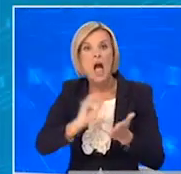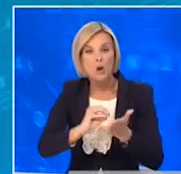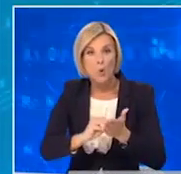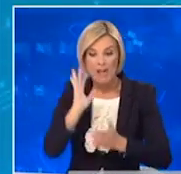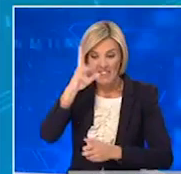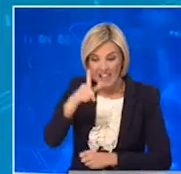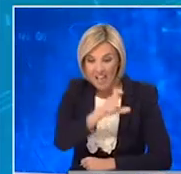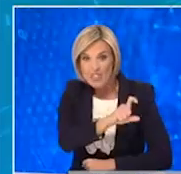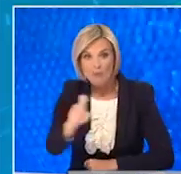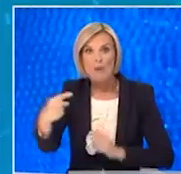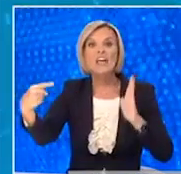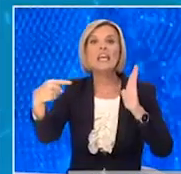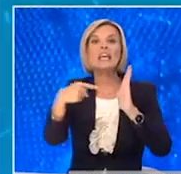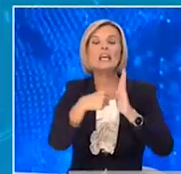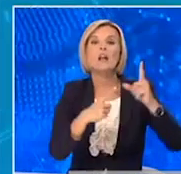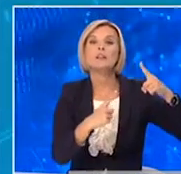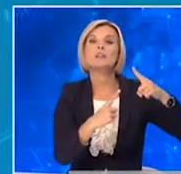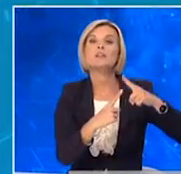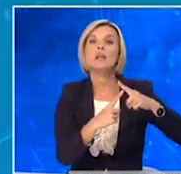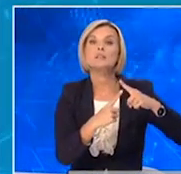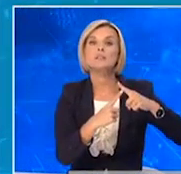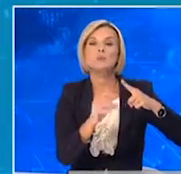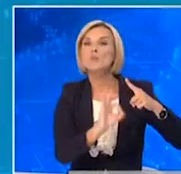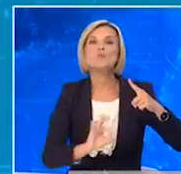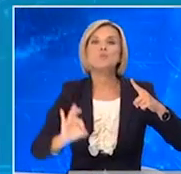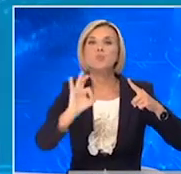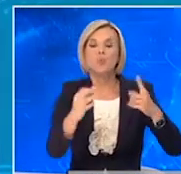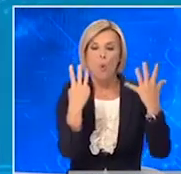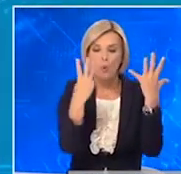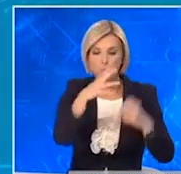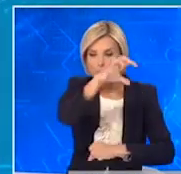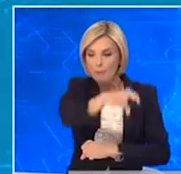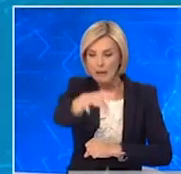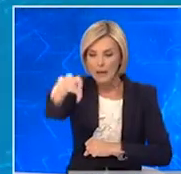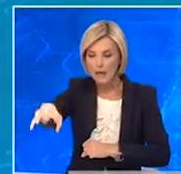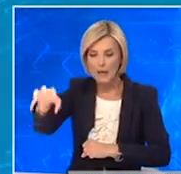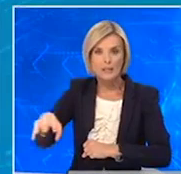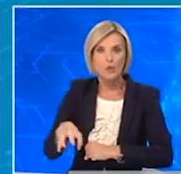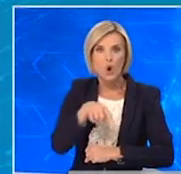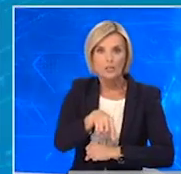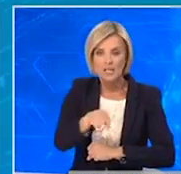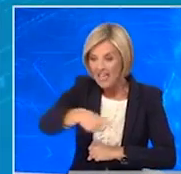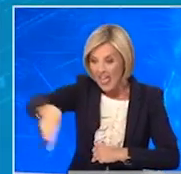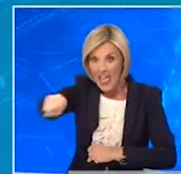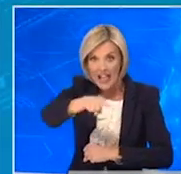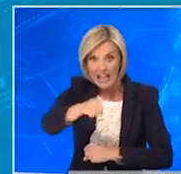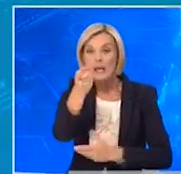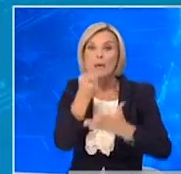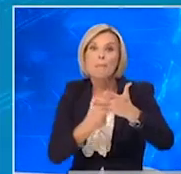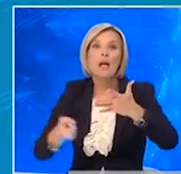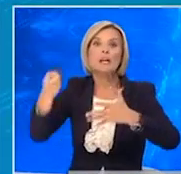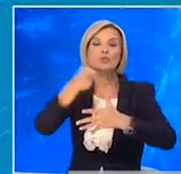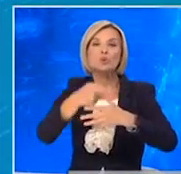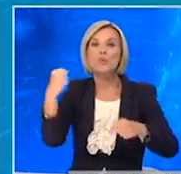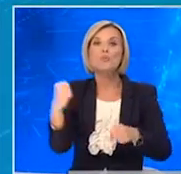στοχευμένα στις 8 περιοχές με τα μεγαλύτερα επιδημιολογικά φορτία και που αφορούν στους εργαζόμενους, ειδικά στον